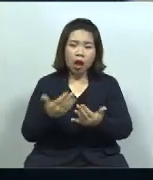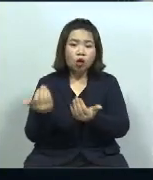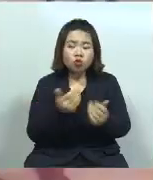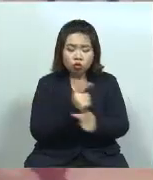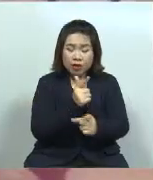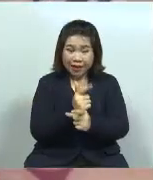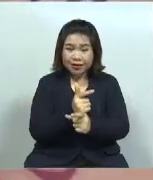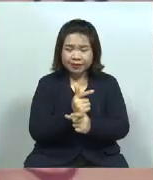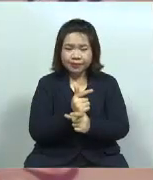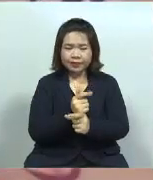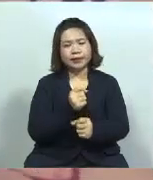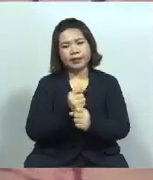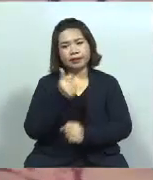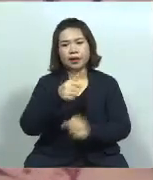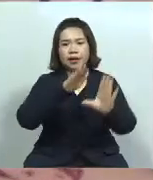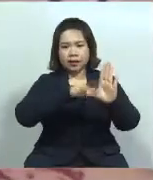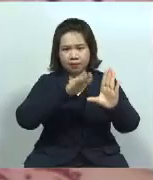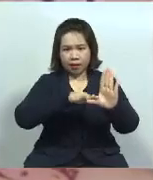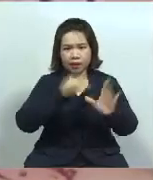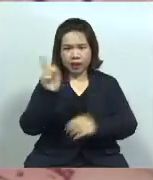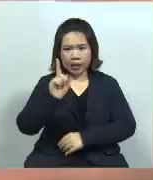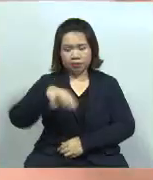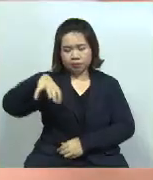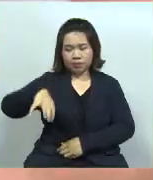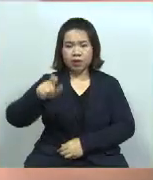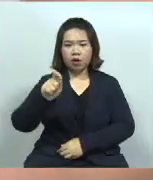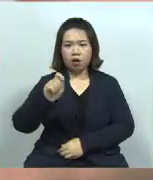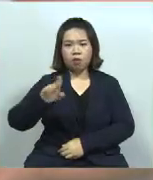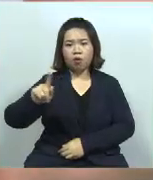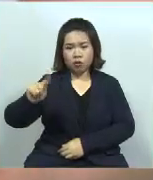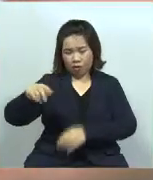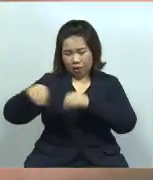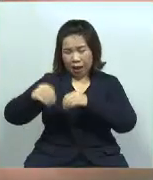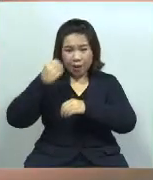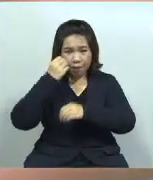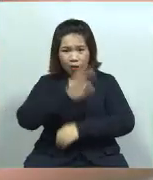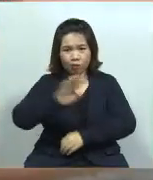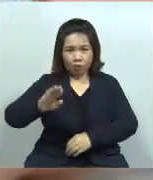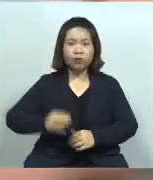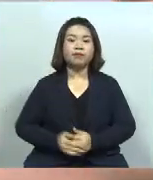กแรกเกิดสามารถลงทะเบียนได้ที่องค์กรปกครองส่วนท้องถิ่นใกล้บ้าน